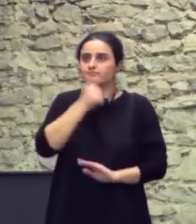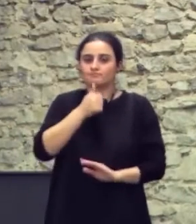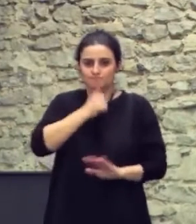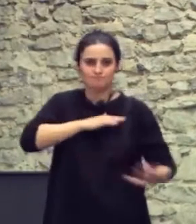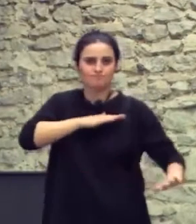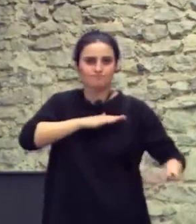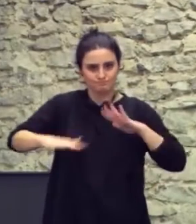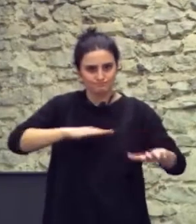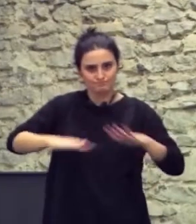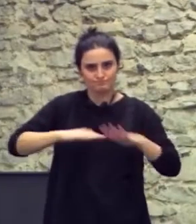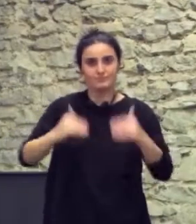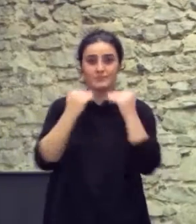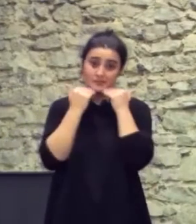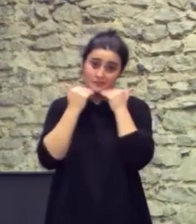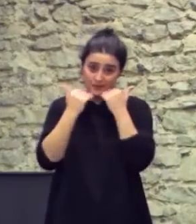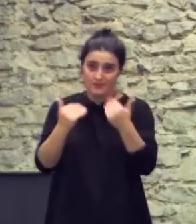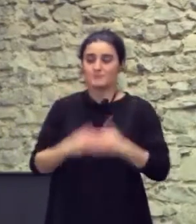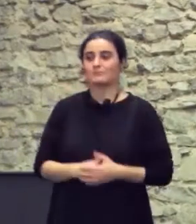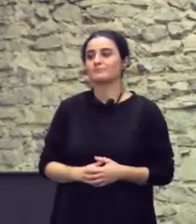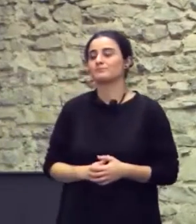beraiek asuntoari eta asko eskertzen diete.